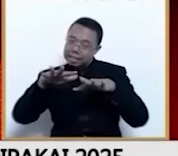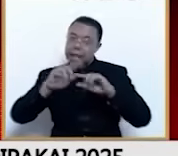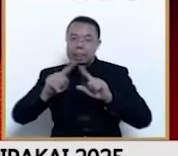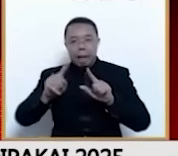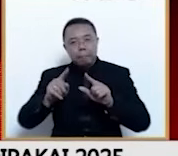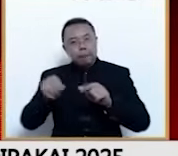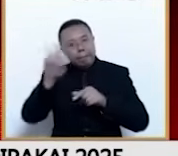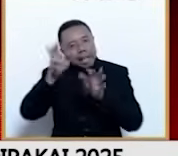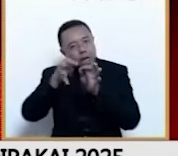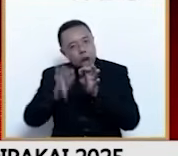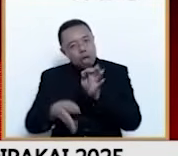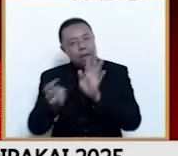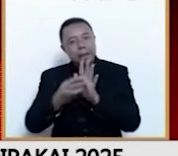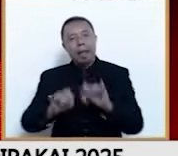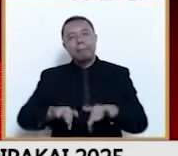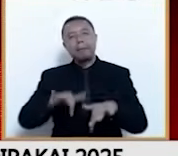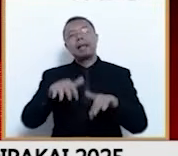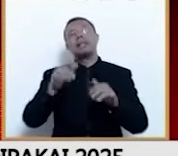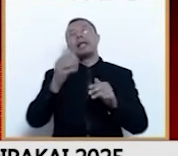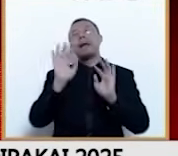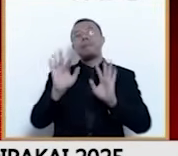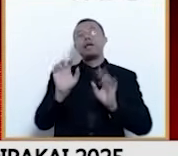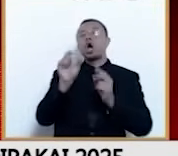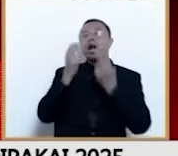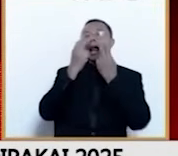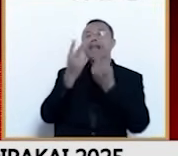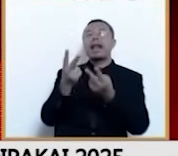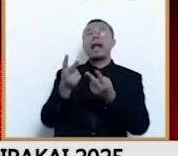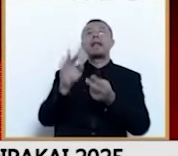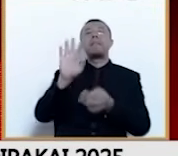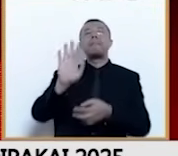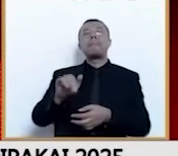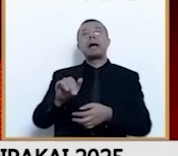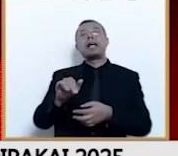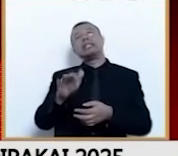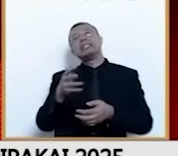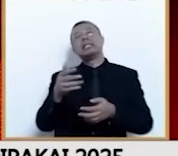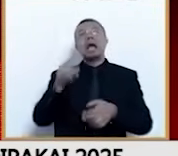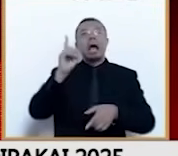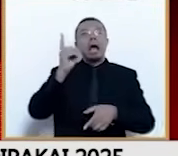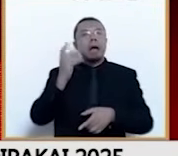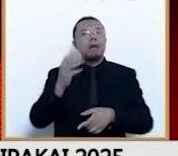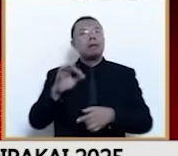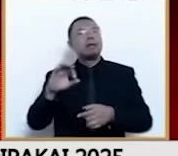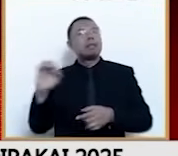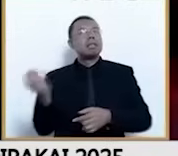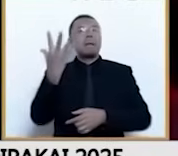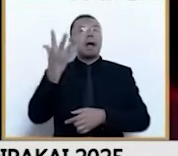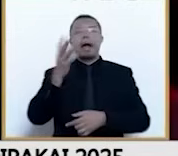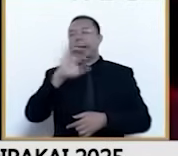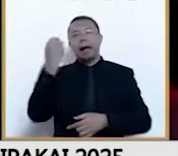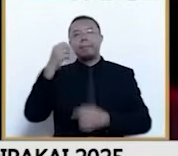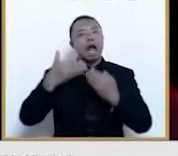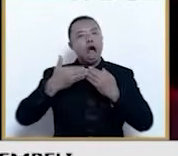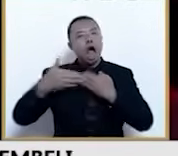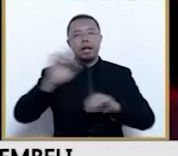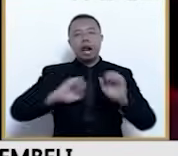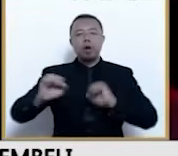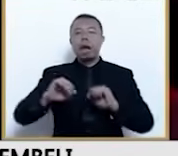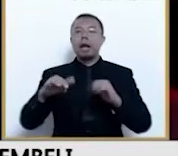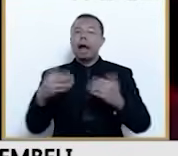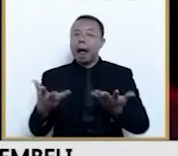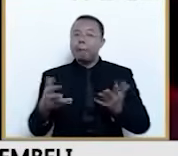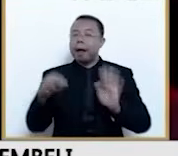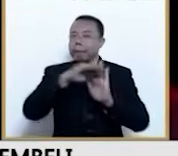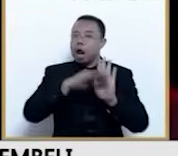pendekatan penanganan banjir sering dianggap masih bersifat reaktif. Pertanyaannya, apa kebijakan